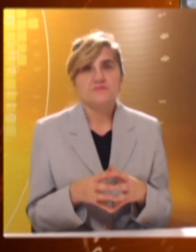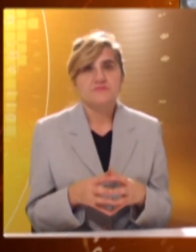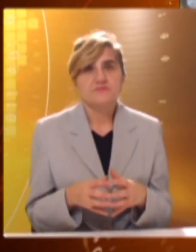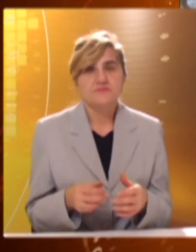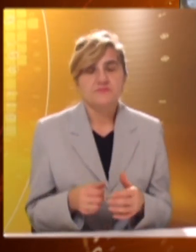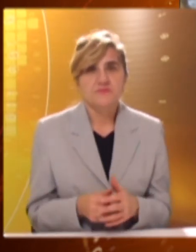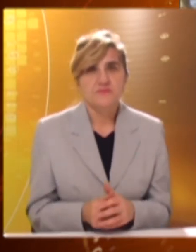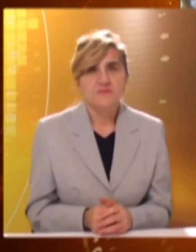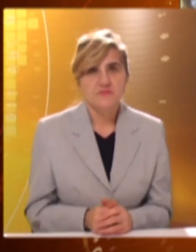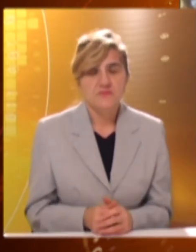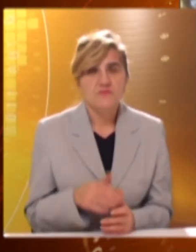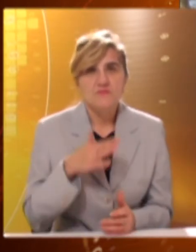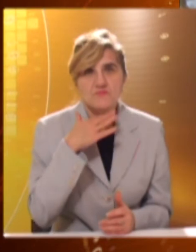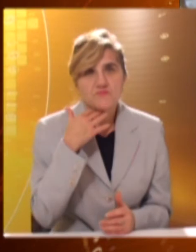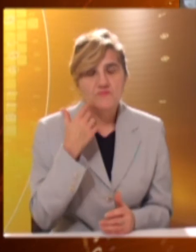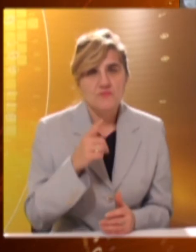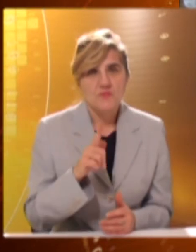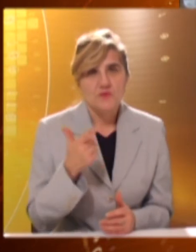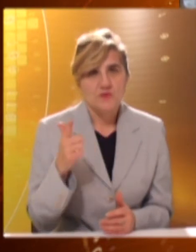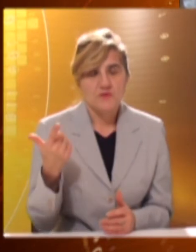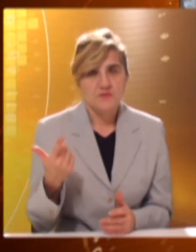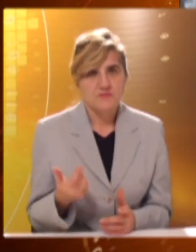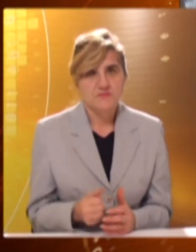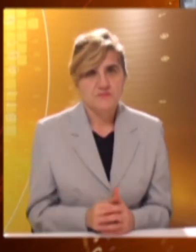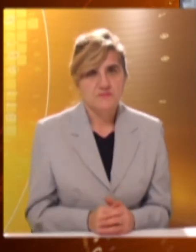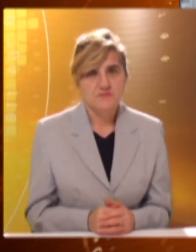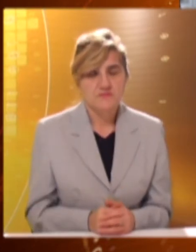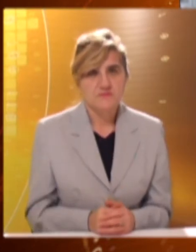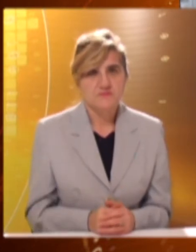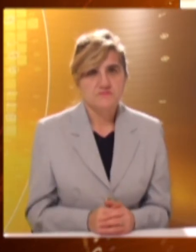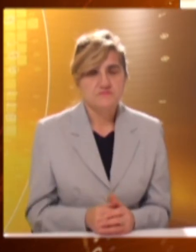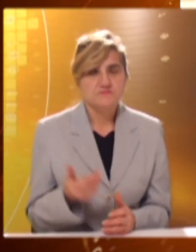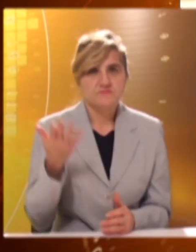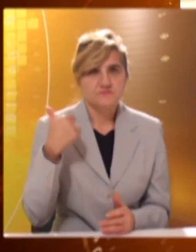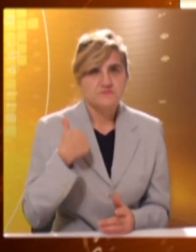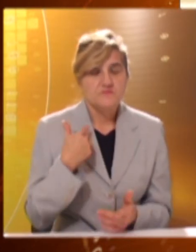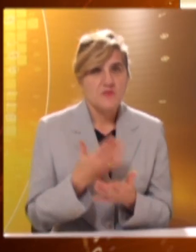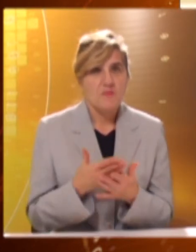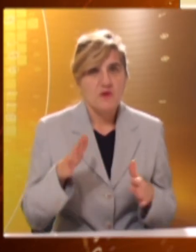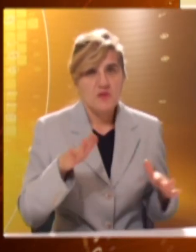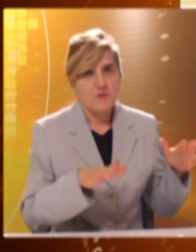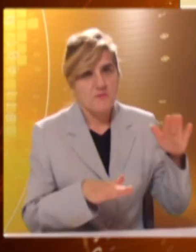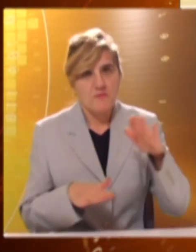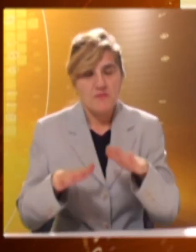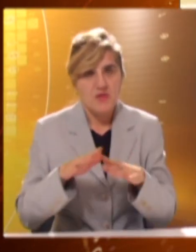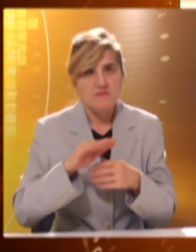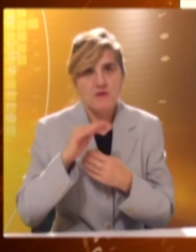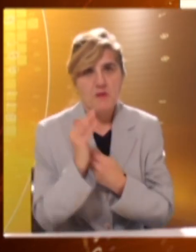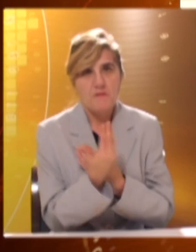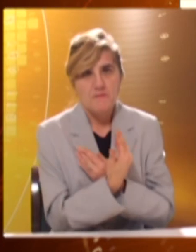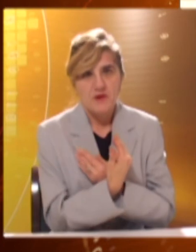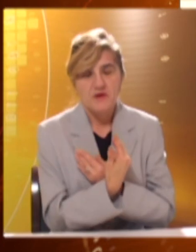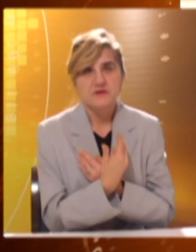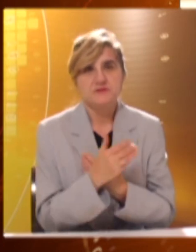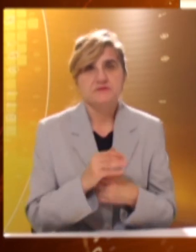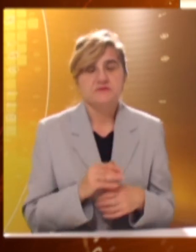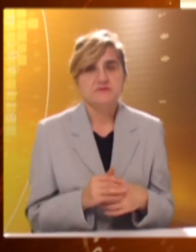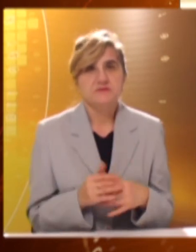meg sok mindent szeretek még a kézilabdából. Neked össze mi plivala,